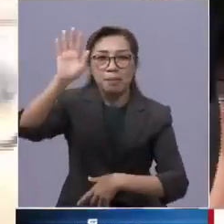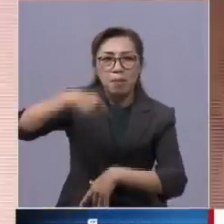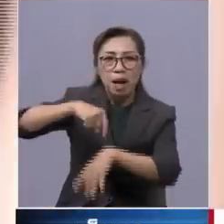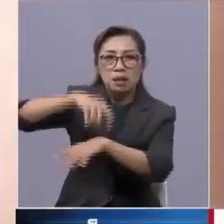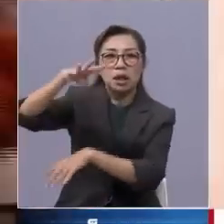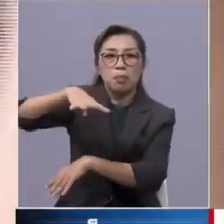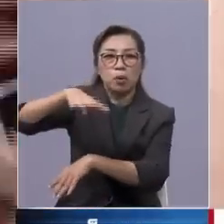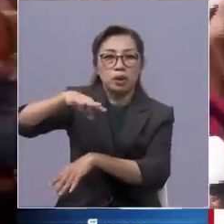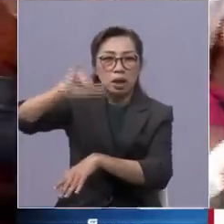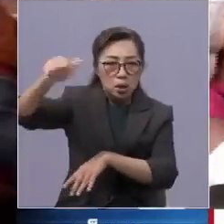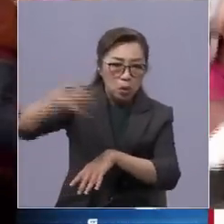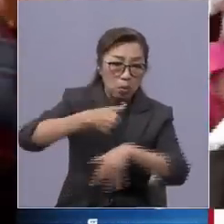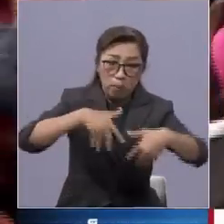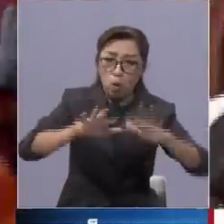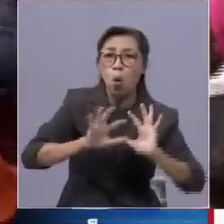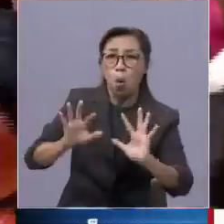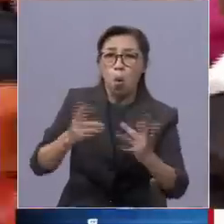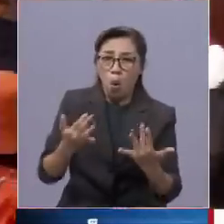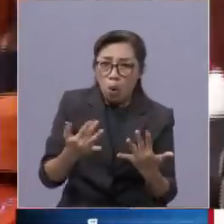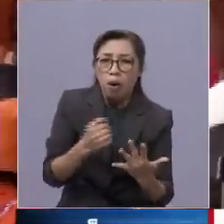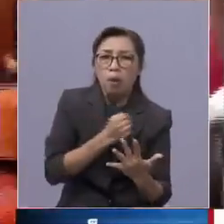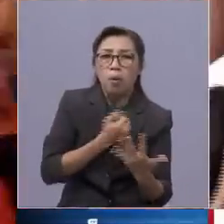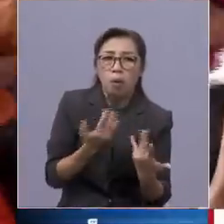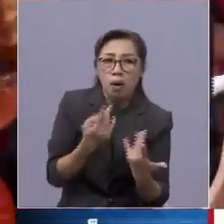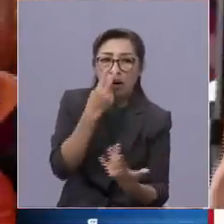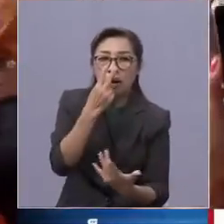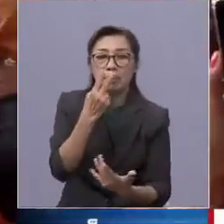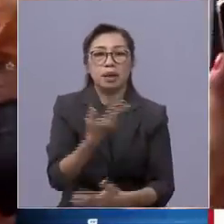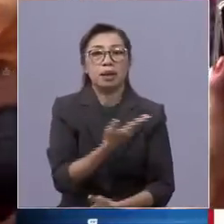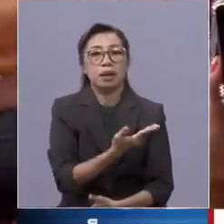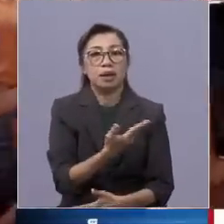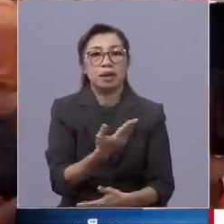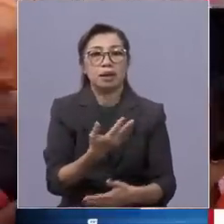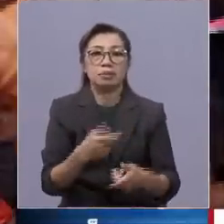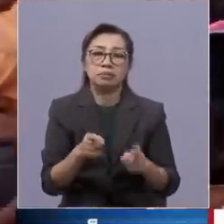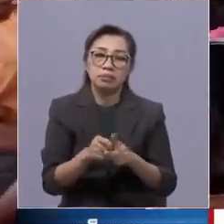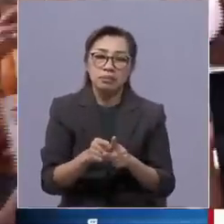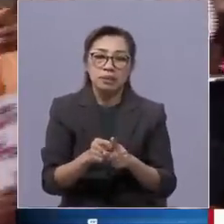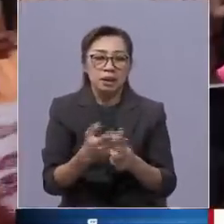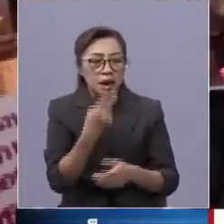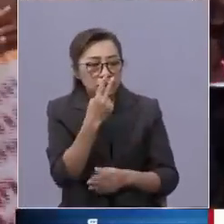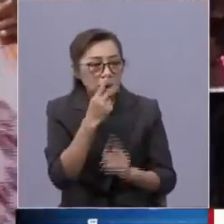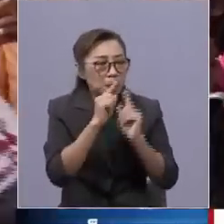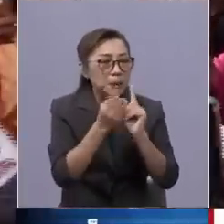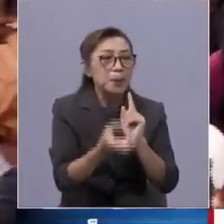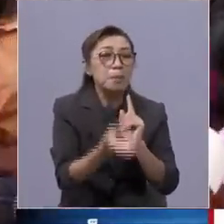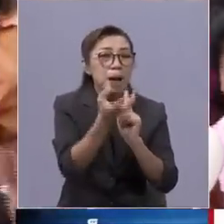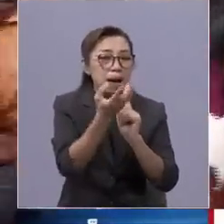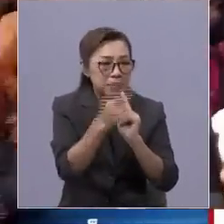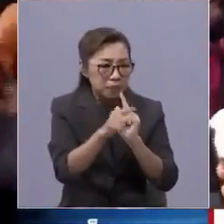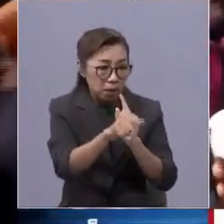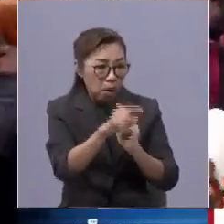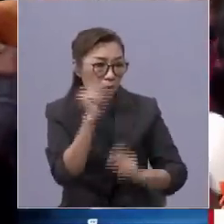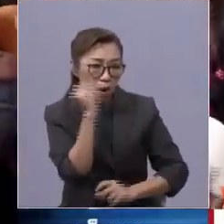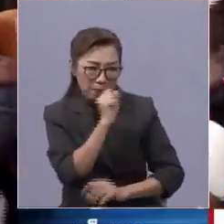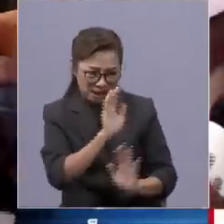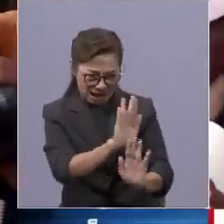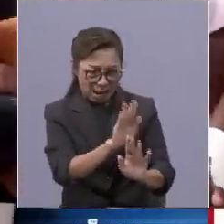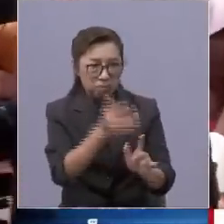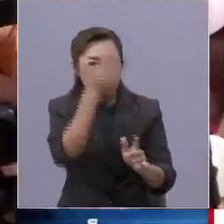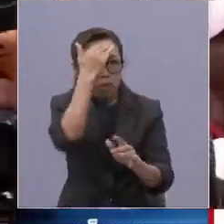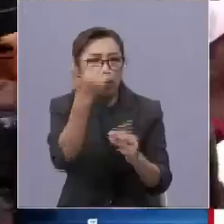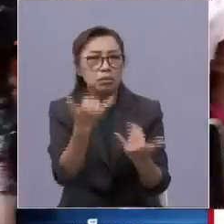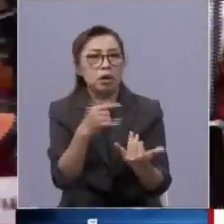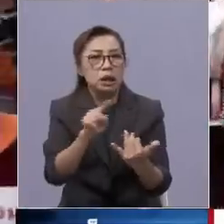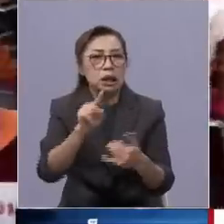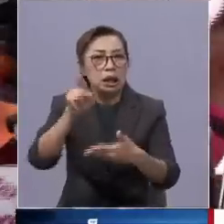งเย็นแล้วครับแฟนคลับก็ยังรอนะครับเนี่ยครับก็อาจจะพูดได้เล็กน้อยแล้วก็ห้ามร้องเพลงด้วยเพราะว่าตอนนี้ยังอยู่ในห้ว